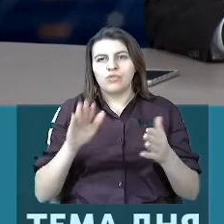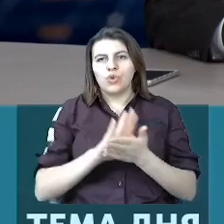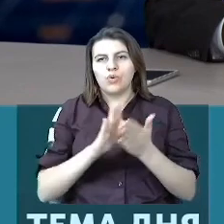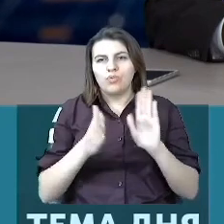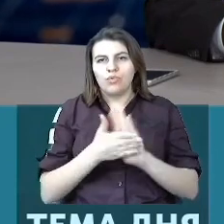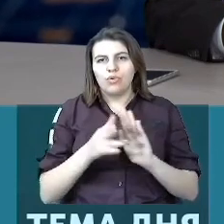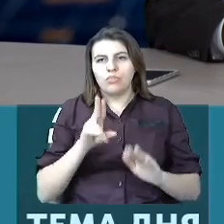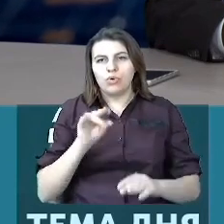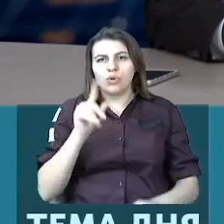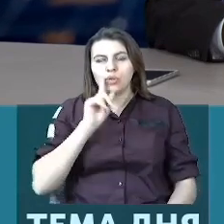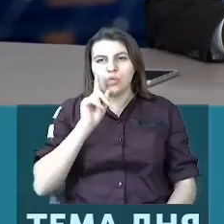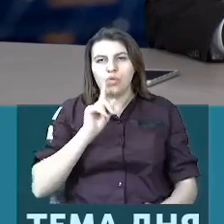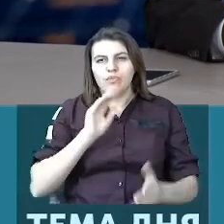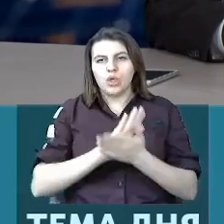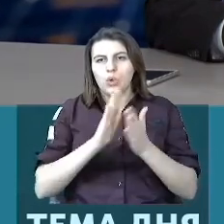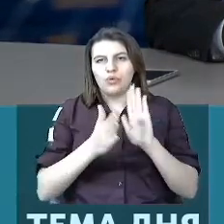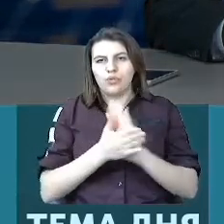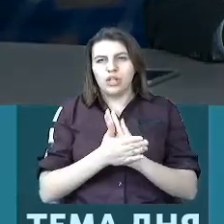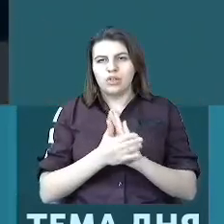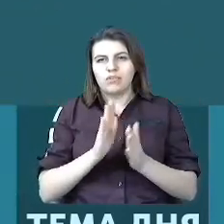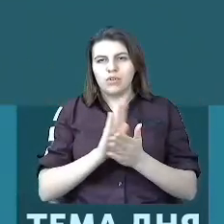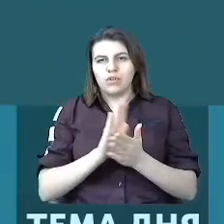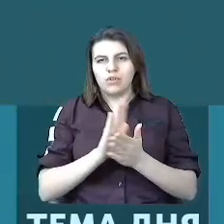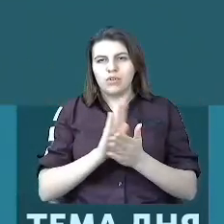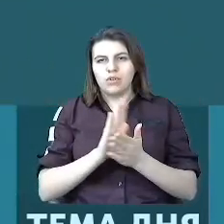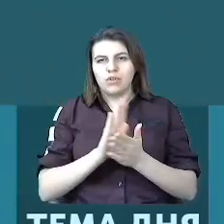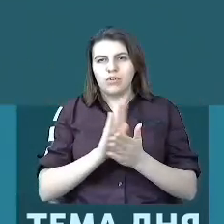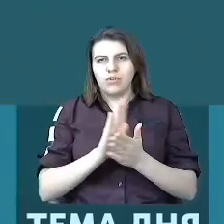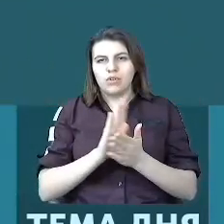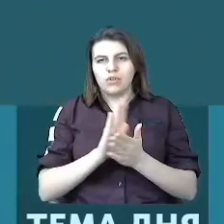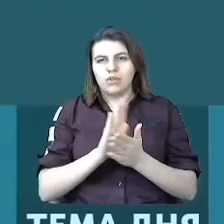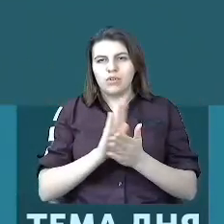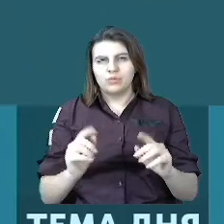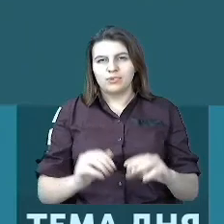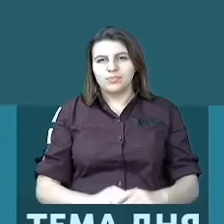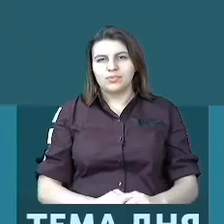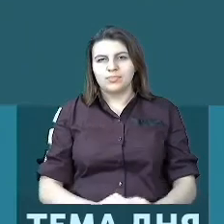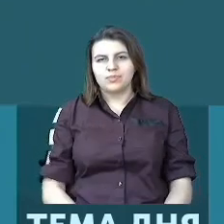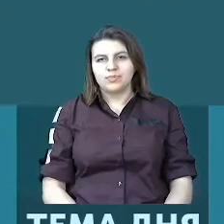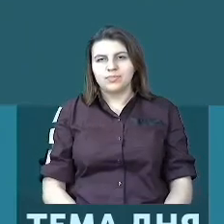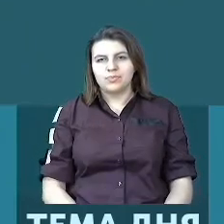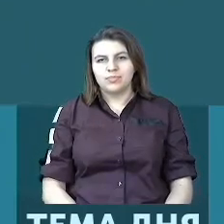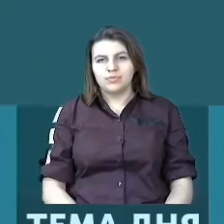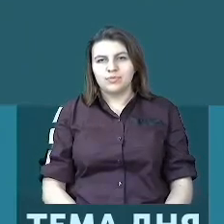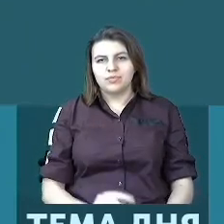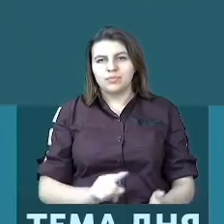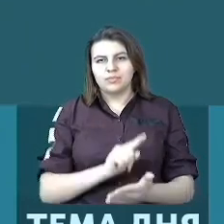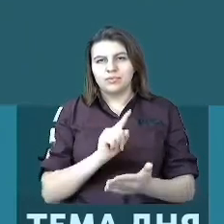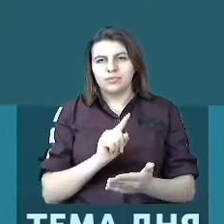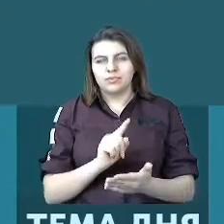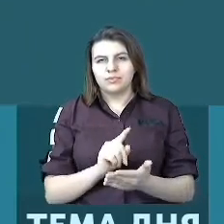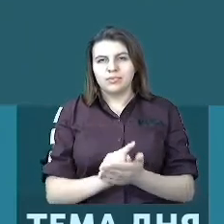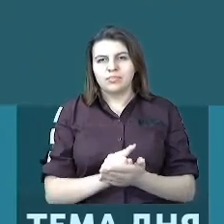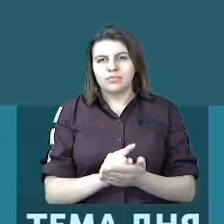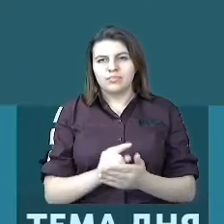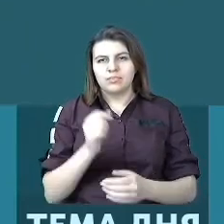строковий договір, в договорі про строкові умови відносин роботодавця і працівника у нас будуть виникати проблеми про